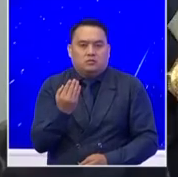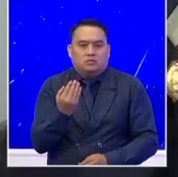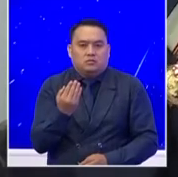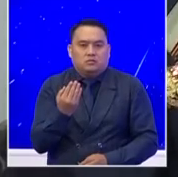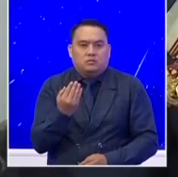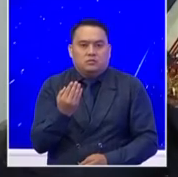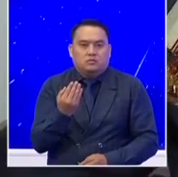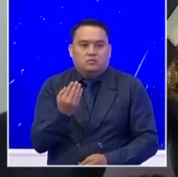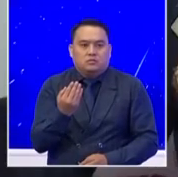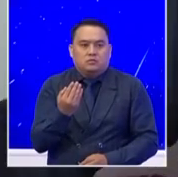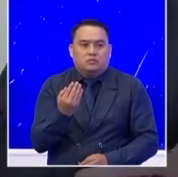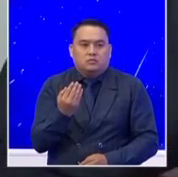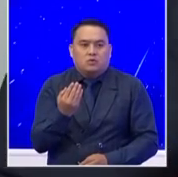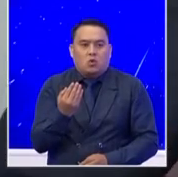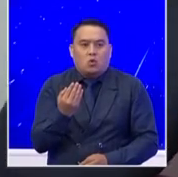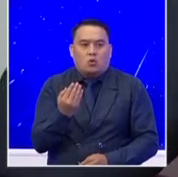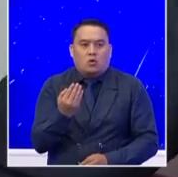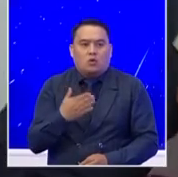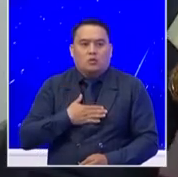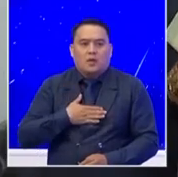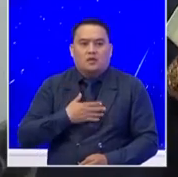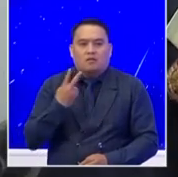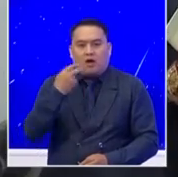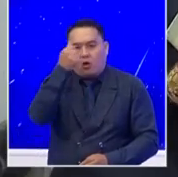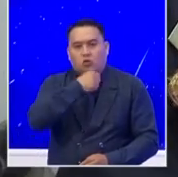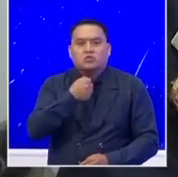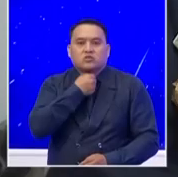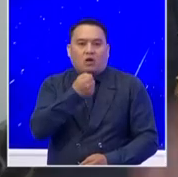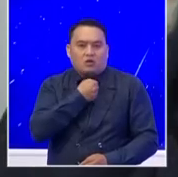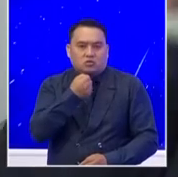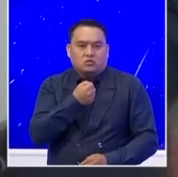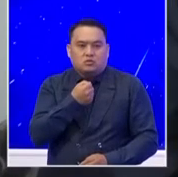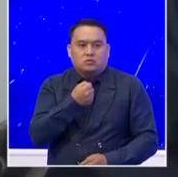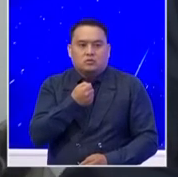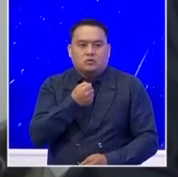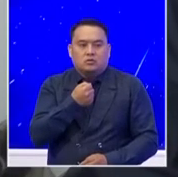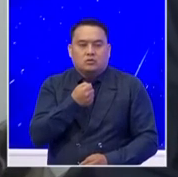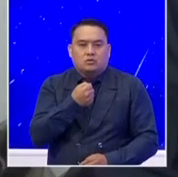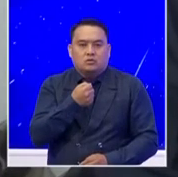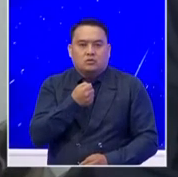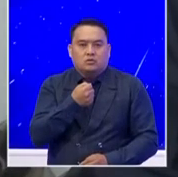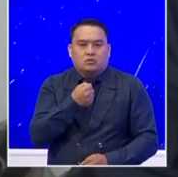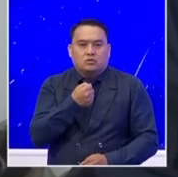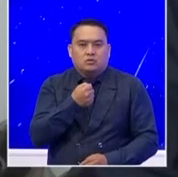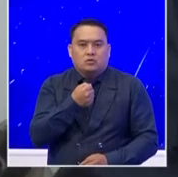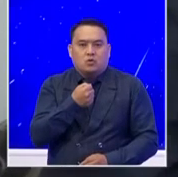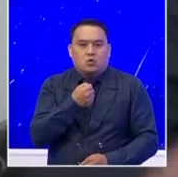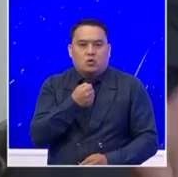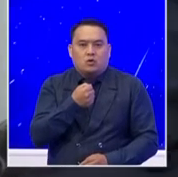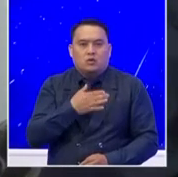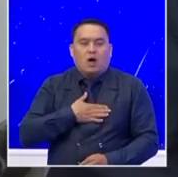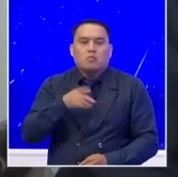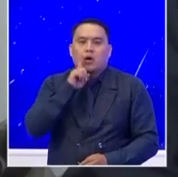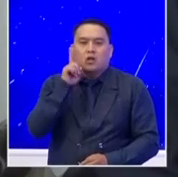Ну, старший, он от меня на 2 года старше. Уже стрелянный мужик. А я